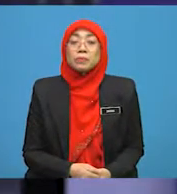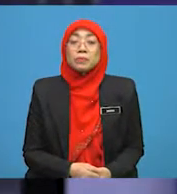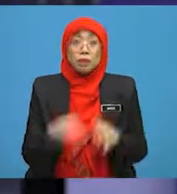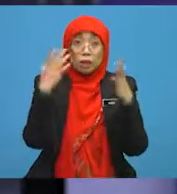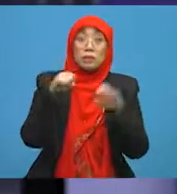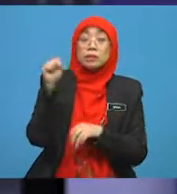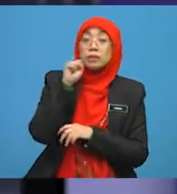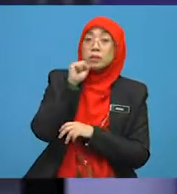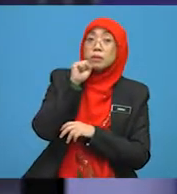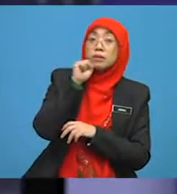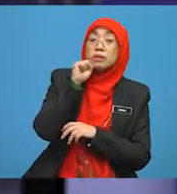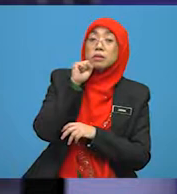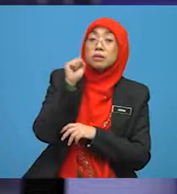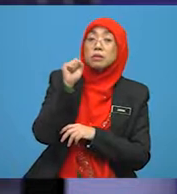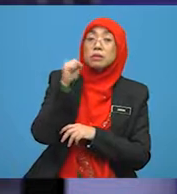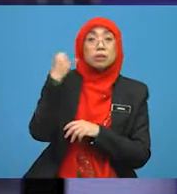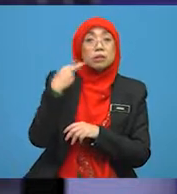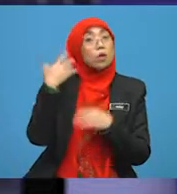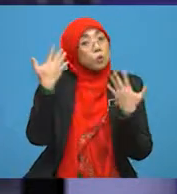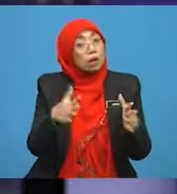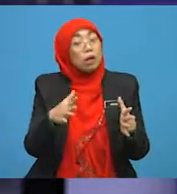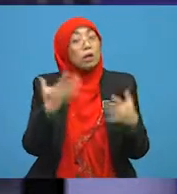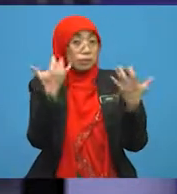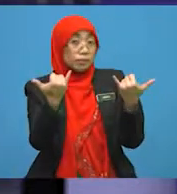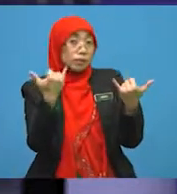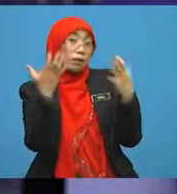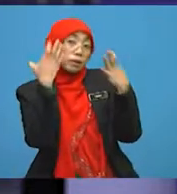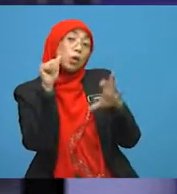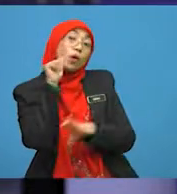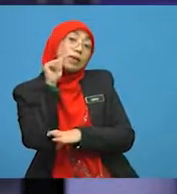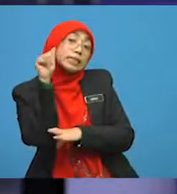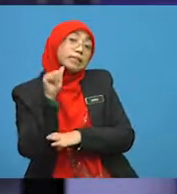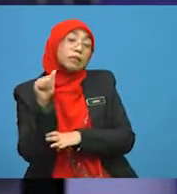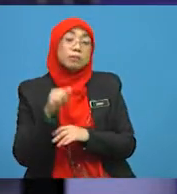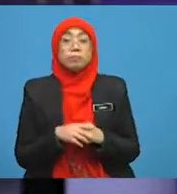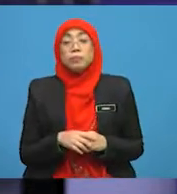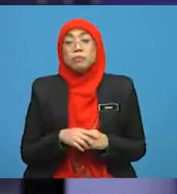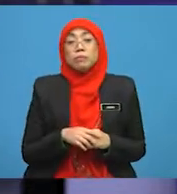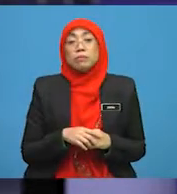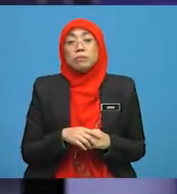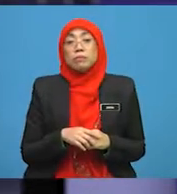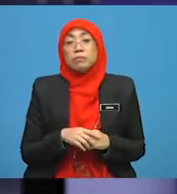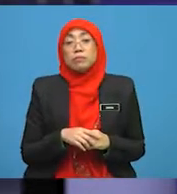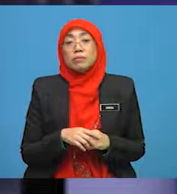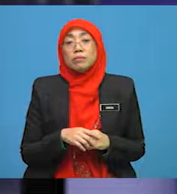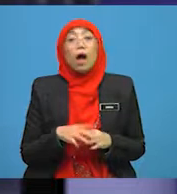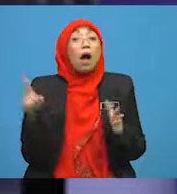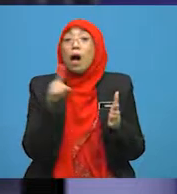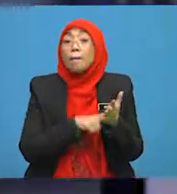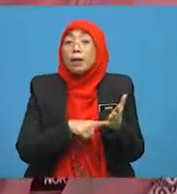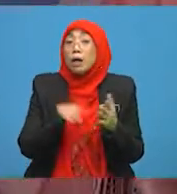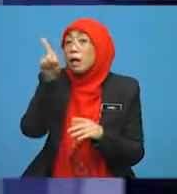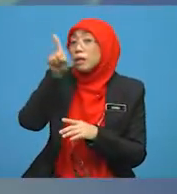Para pelajar, Cikgu akan menyambung perbincangan kita pada hari ini tentang homonim dahulu. Apakah